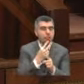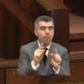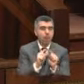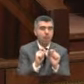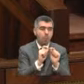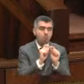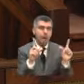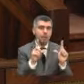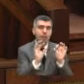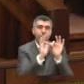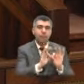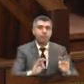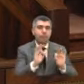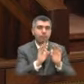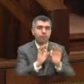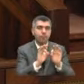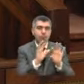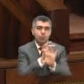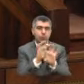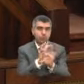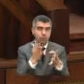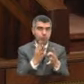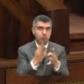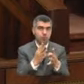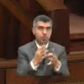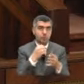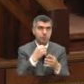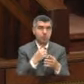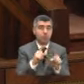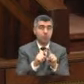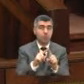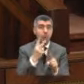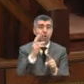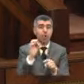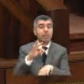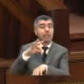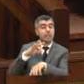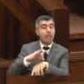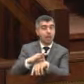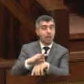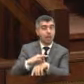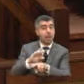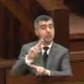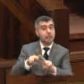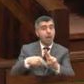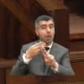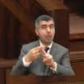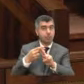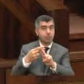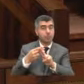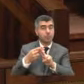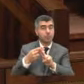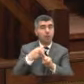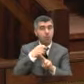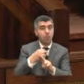النفق مظلم. عندكم واحد 20 دقيقه السيد الوزير الان باش تعاقبوا، ولا 19.